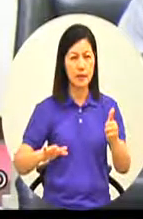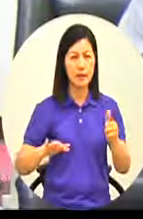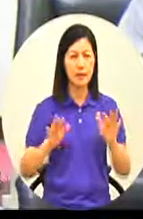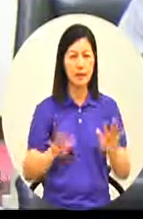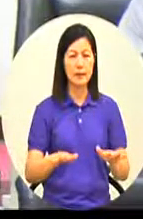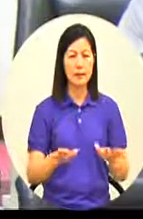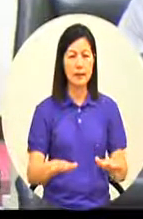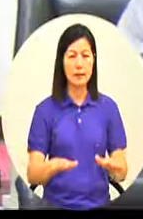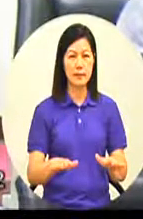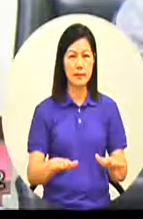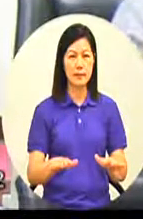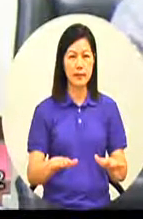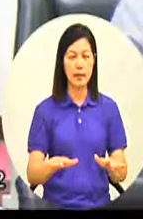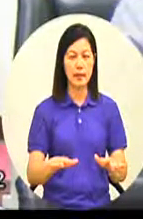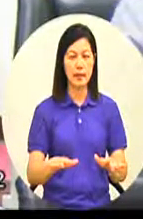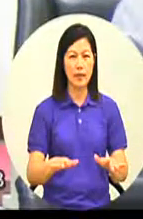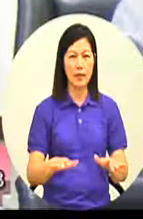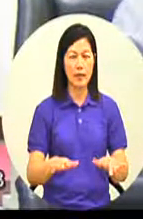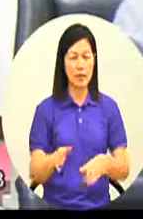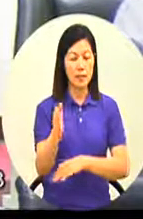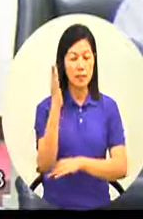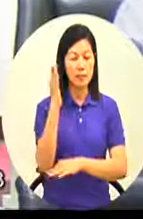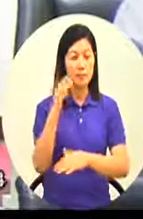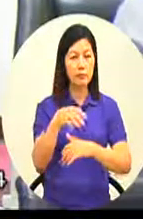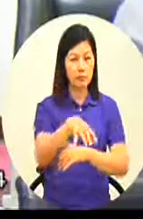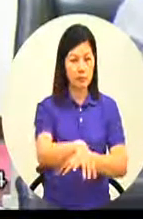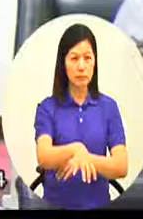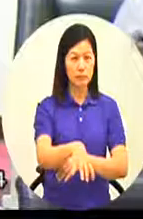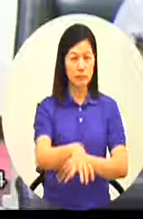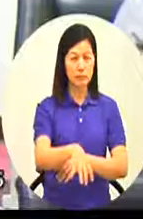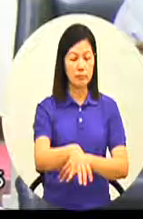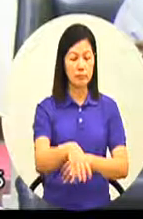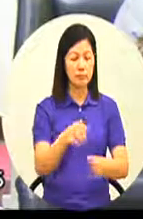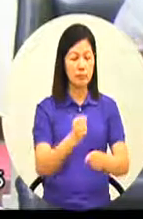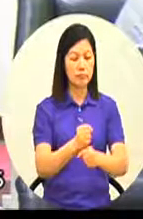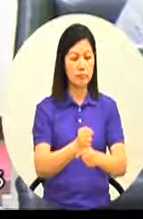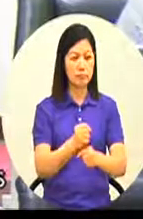咱公部门的一寡啊业务上的